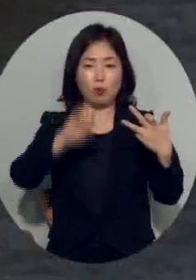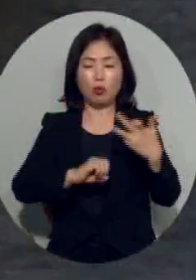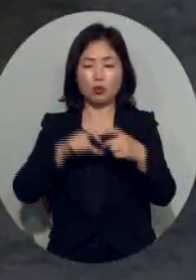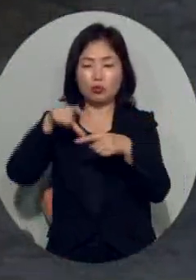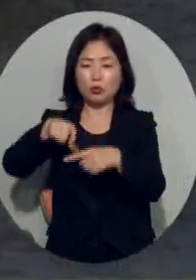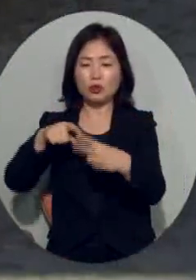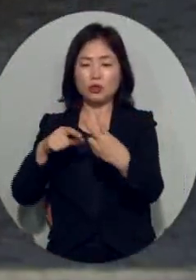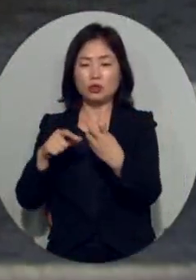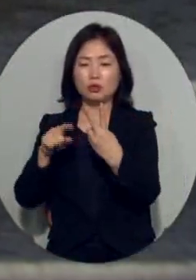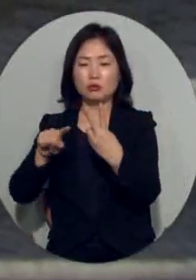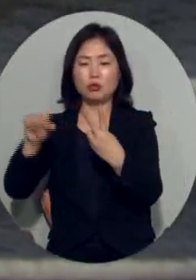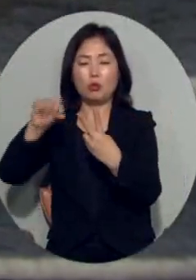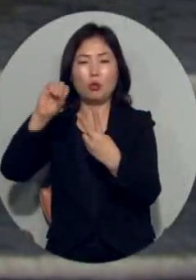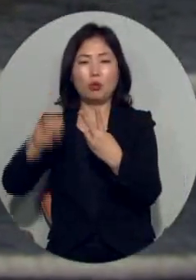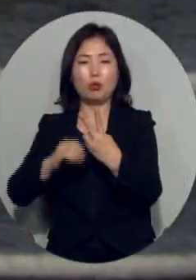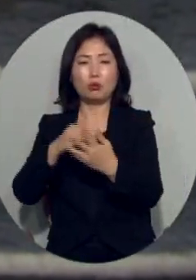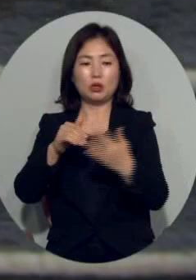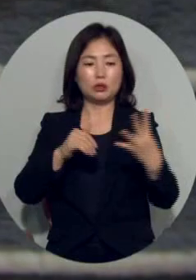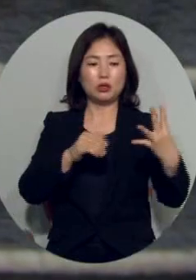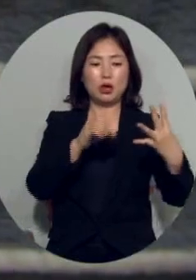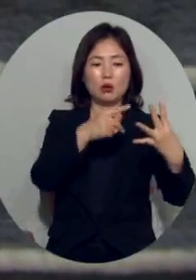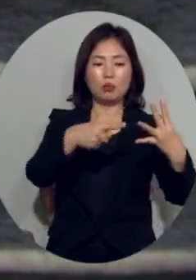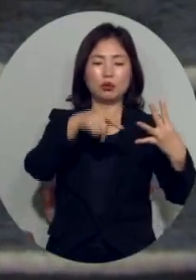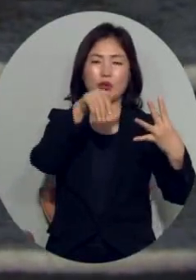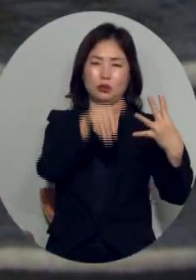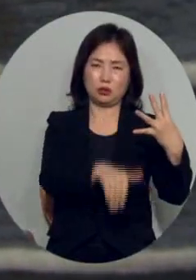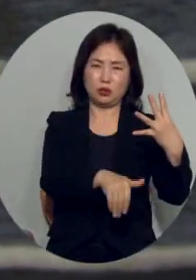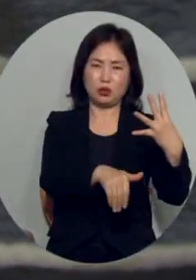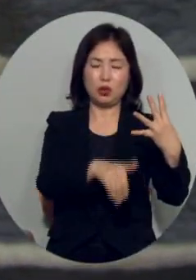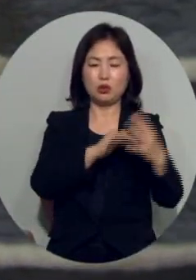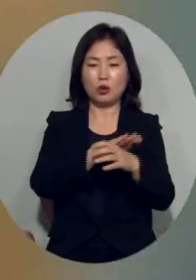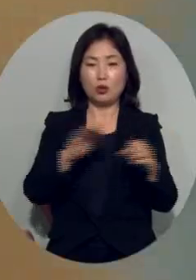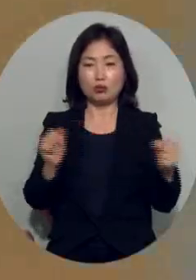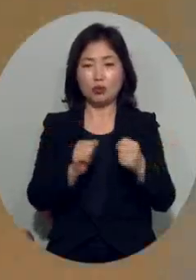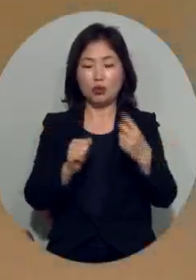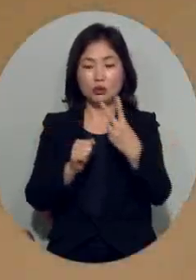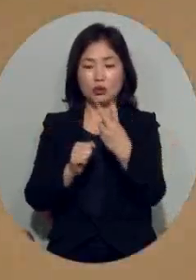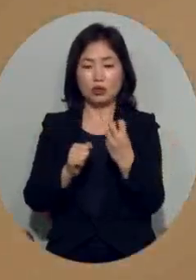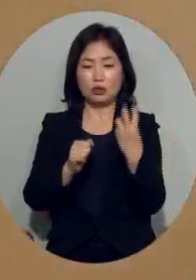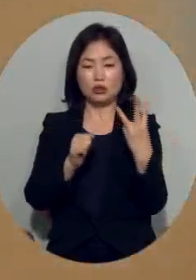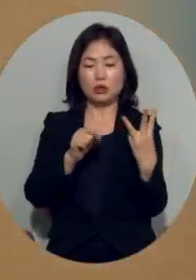평균 22.5%보다 4%포인트 낮고 경북은